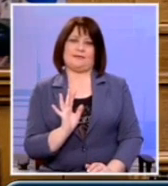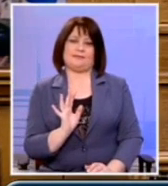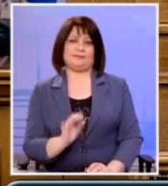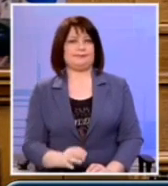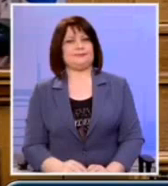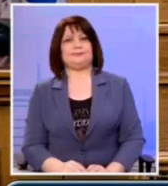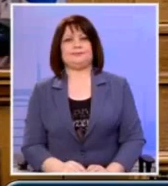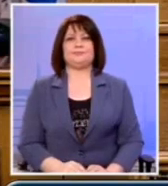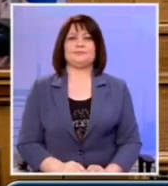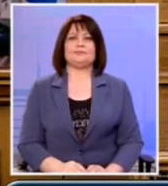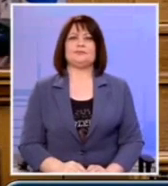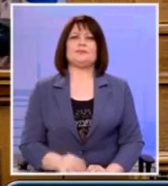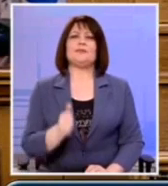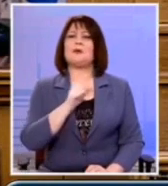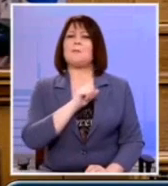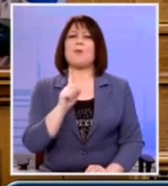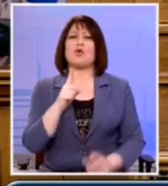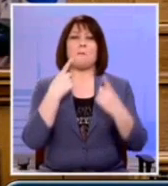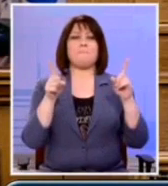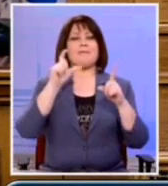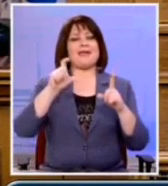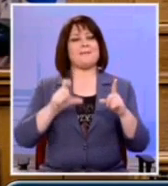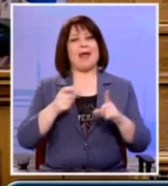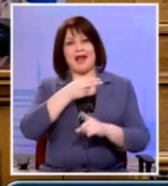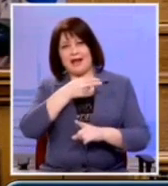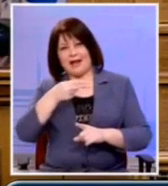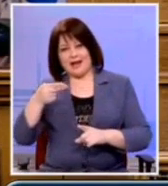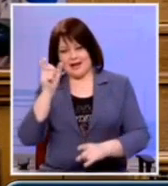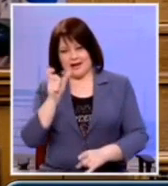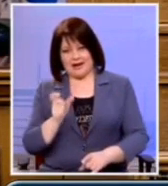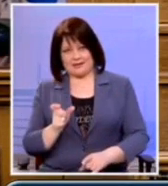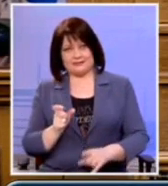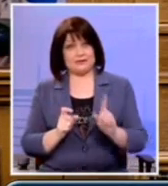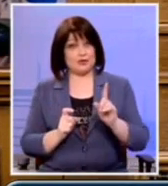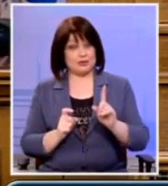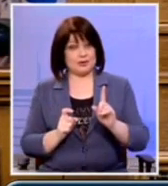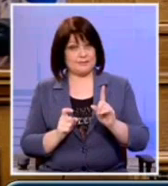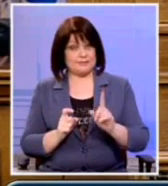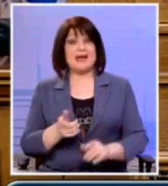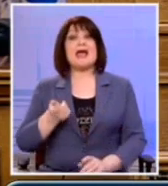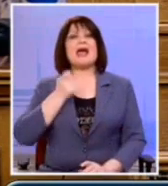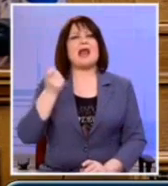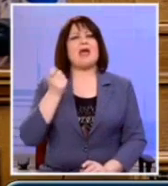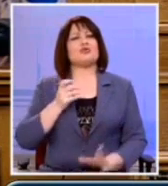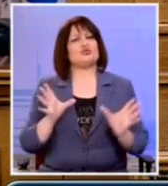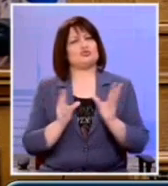Δεν πρόκειται για φραστικό σχήμα, μολονότι το χρέος έχει οικονομική